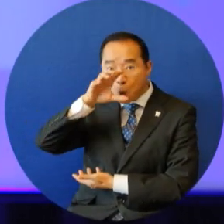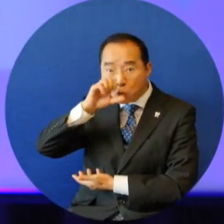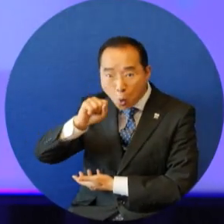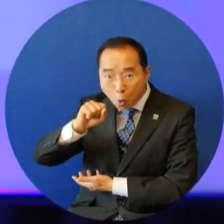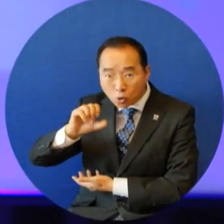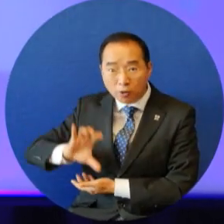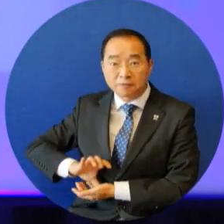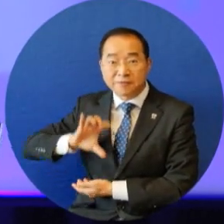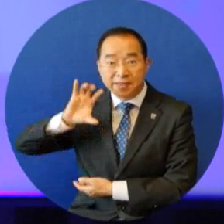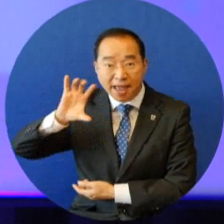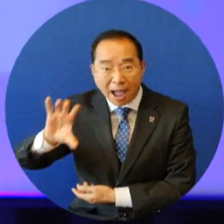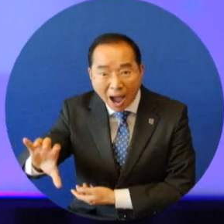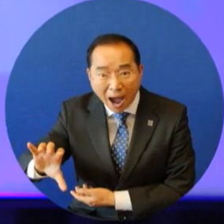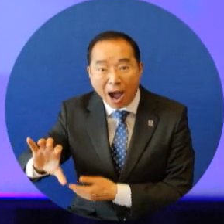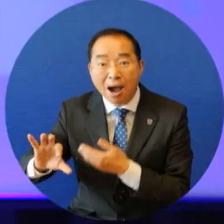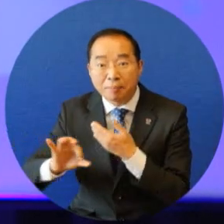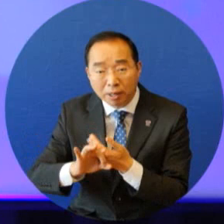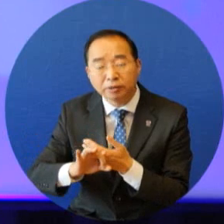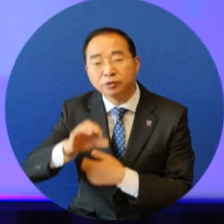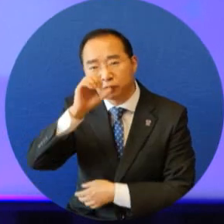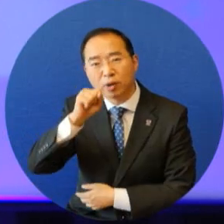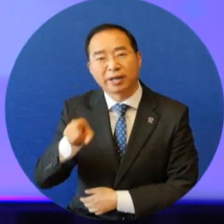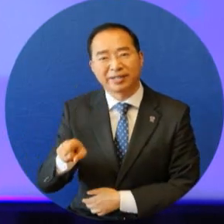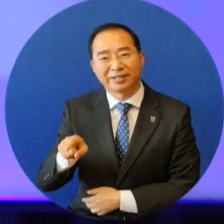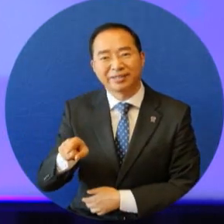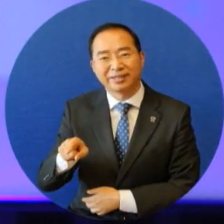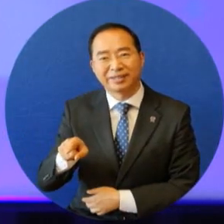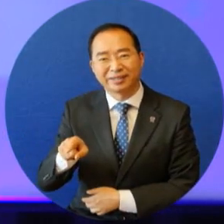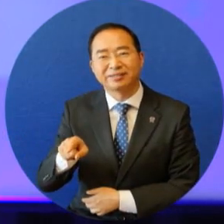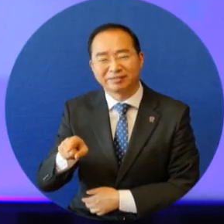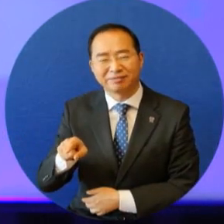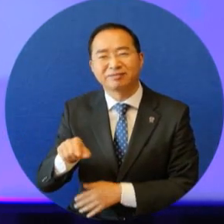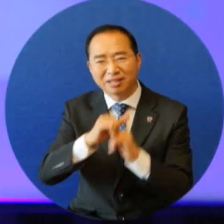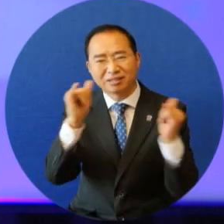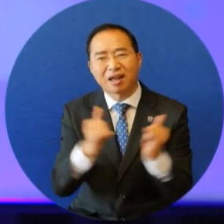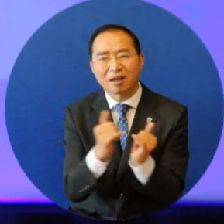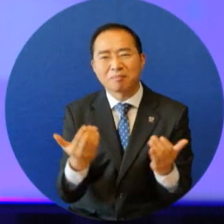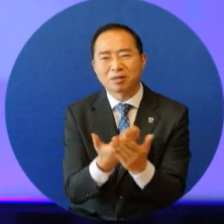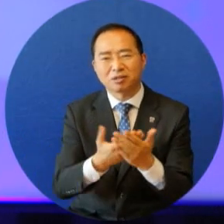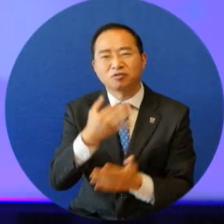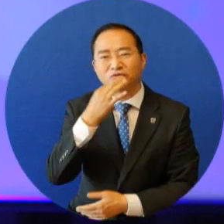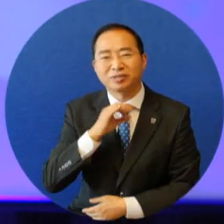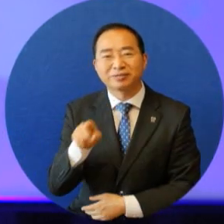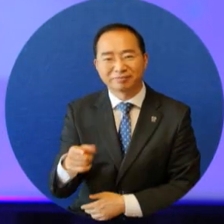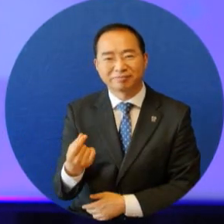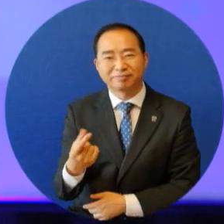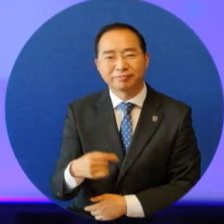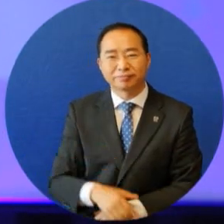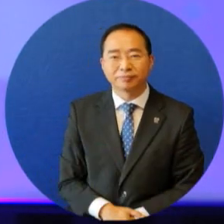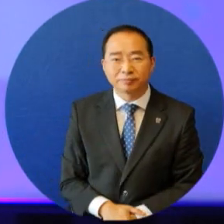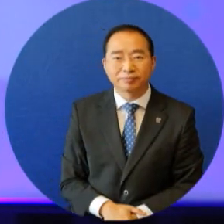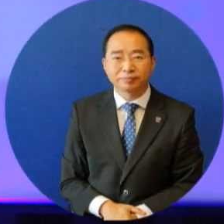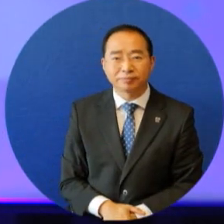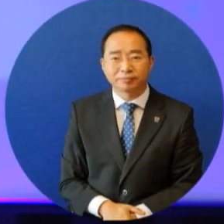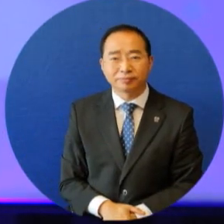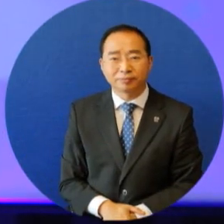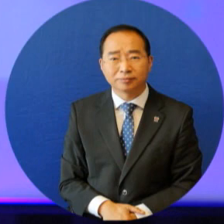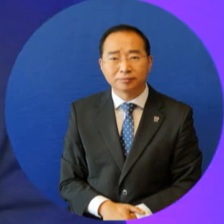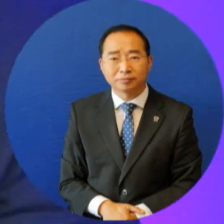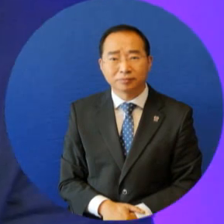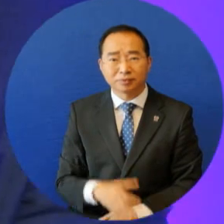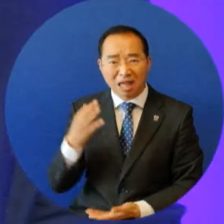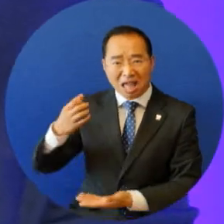돈을 뜻깊은 곳에 쓸 수 있을 그러한 주인이 되는 게 사회 발전을 위해서도 바람직한